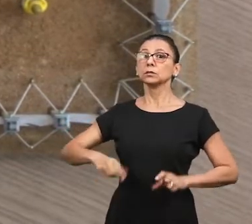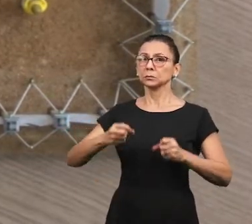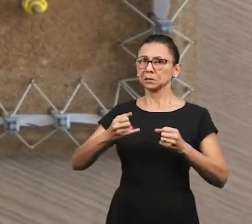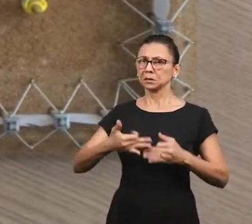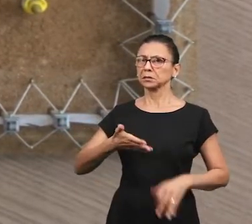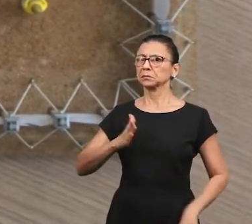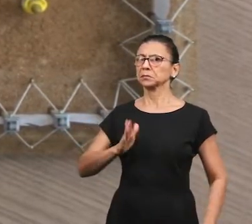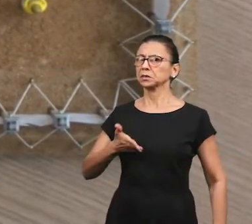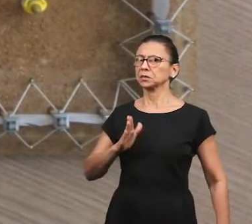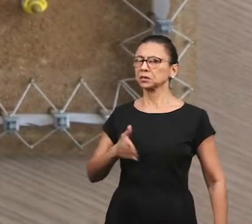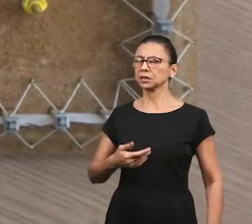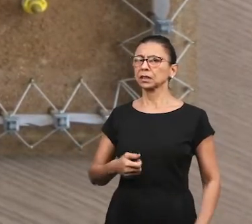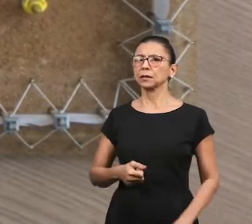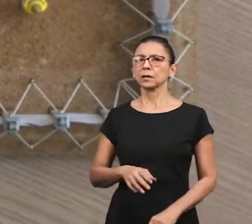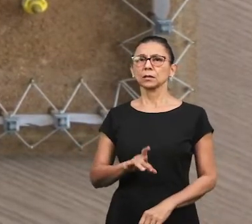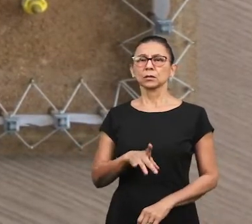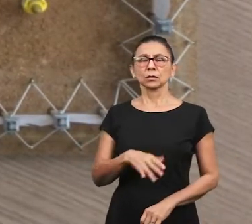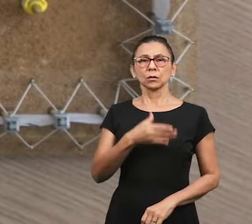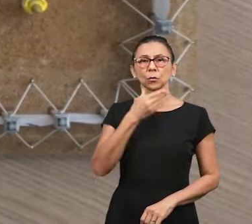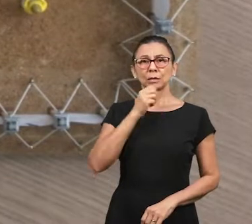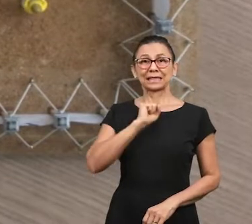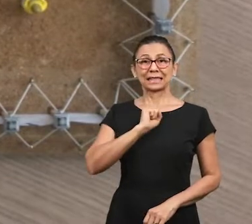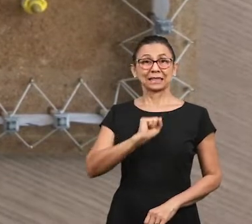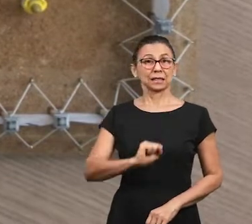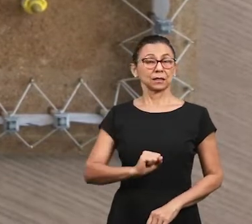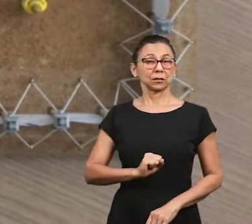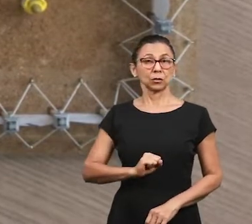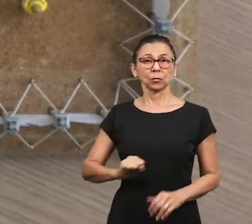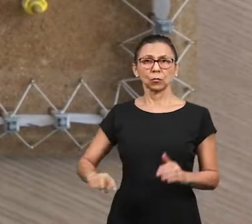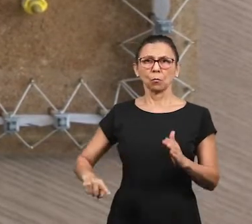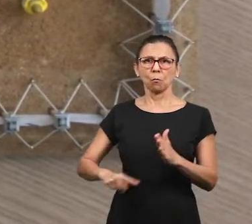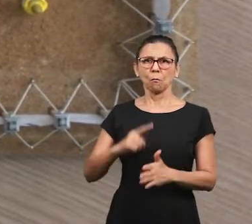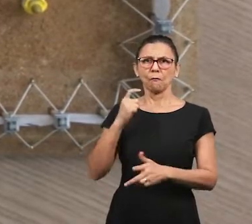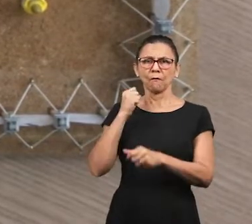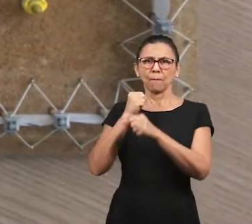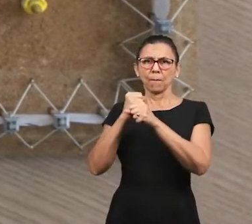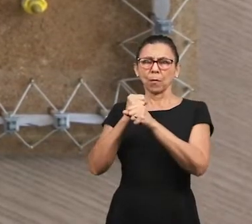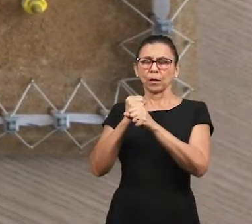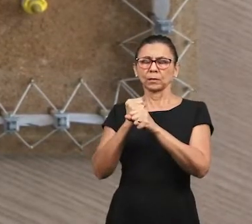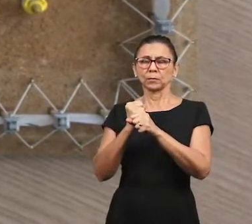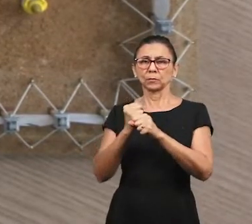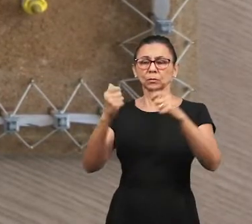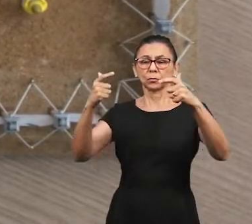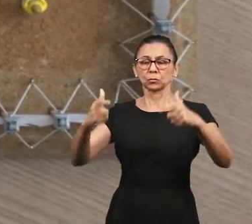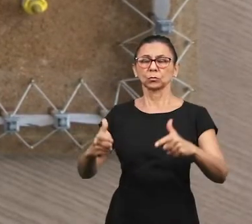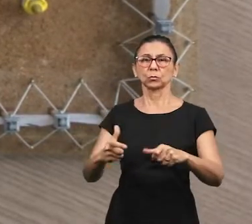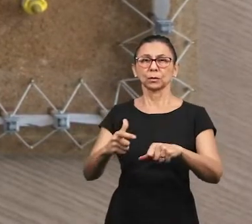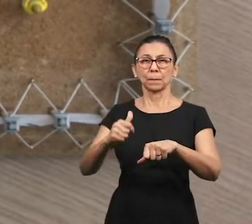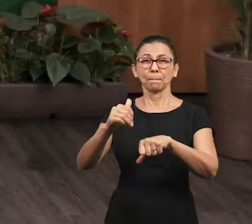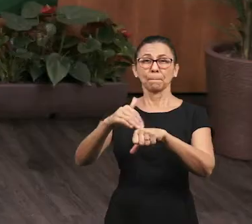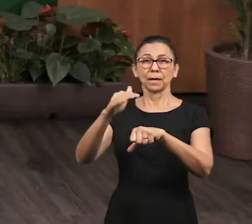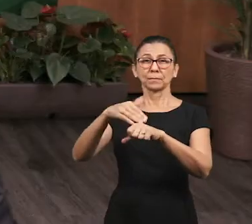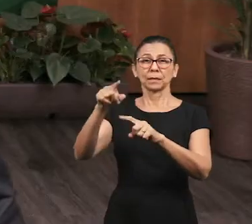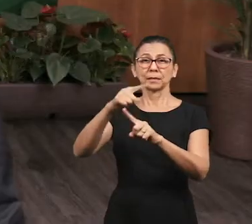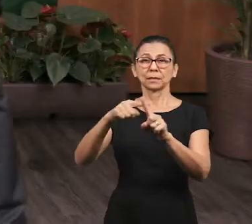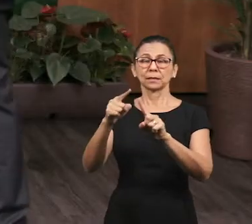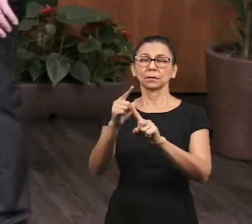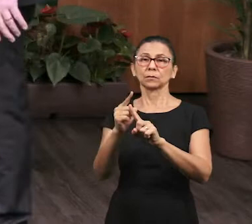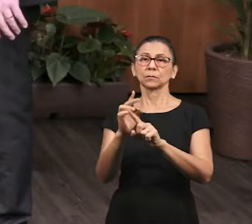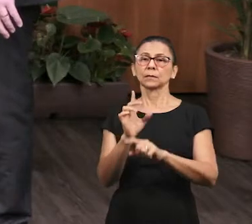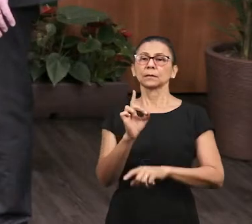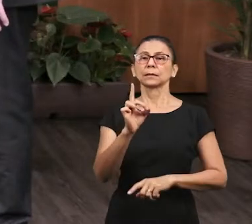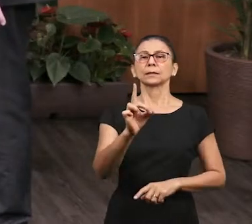лишь первосвященник мог входить туда один раз в год. Кровь Иисуса была пролита, и